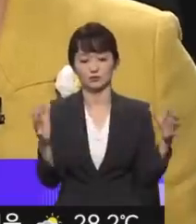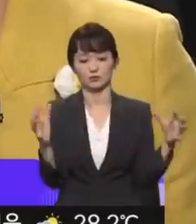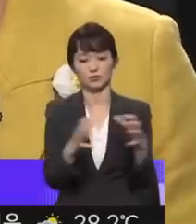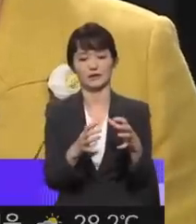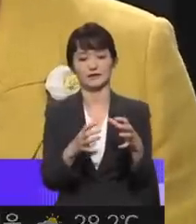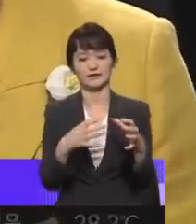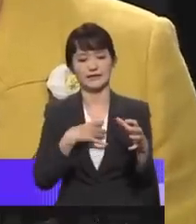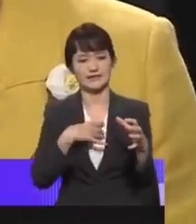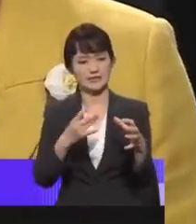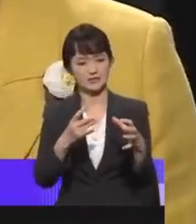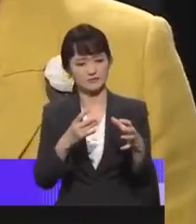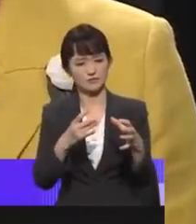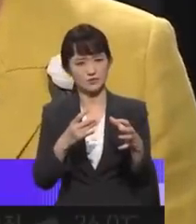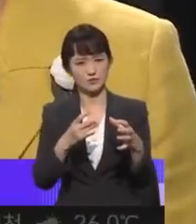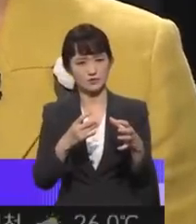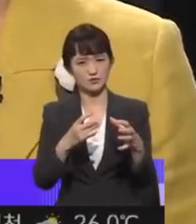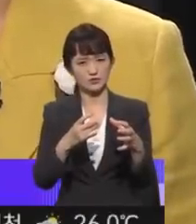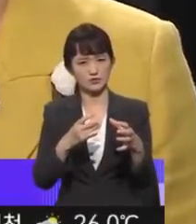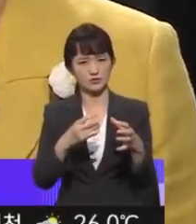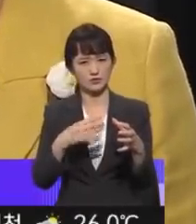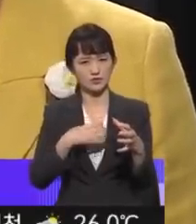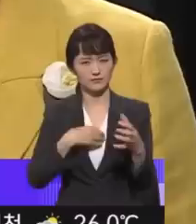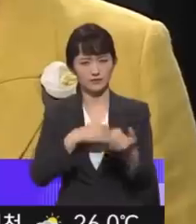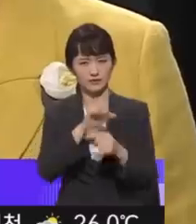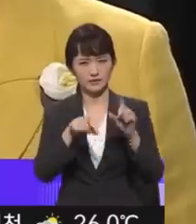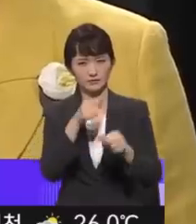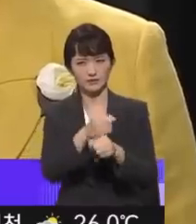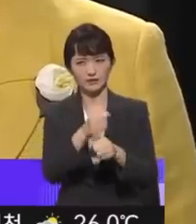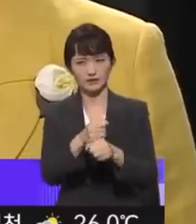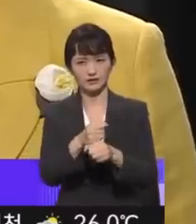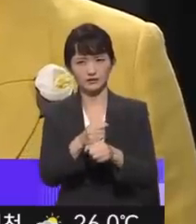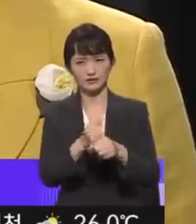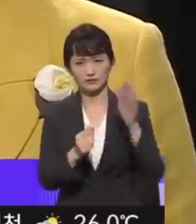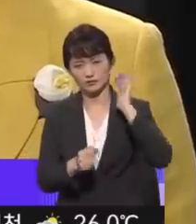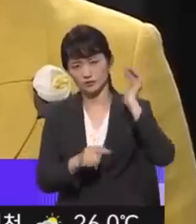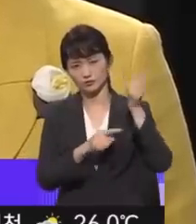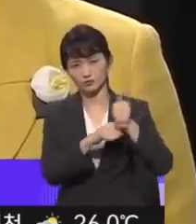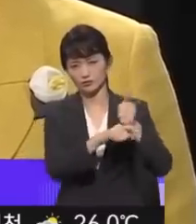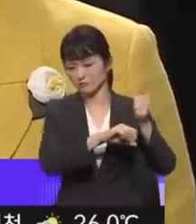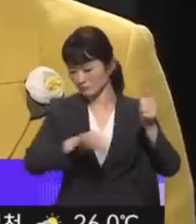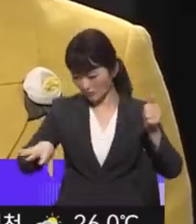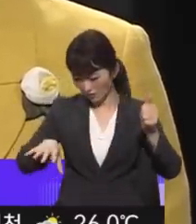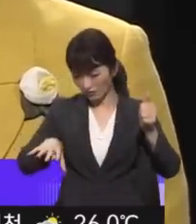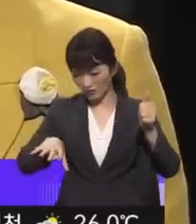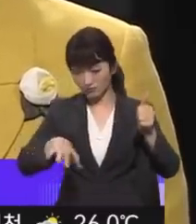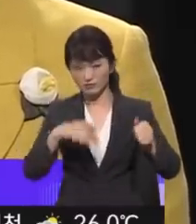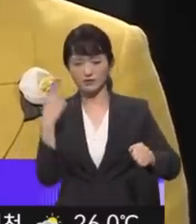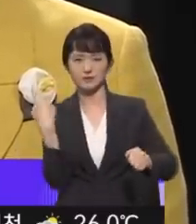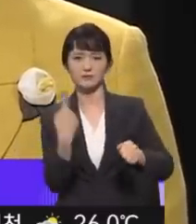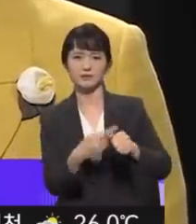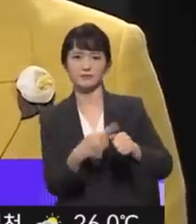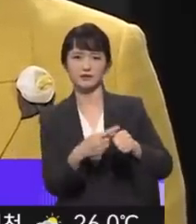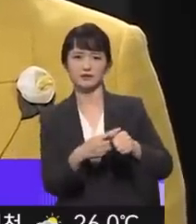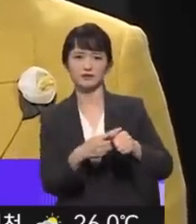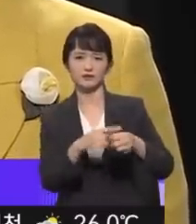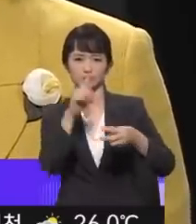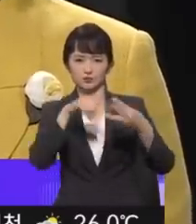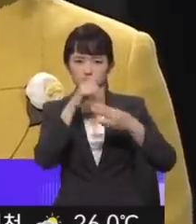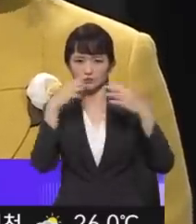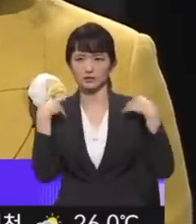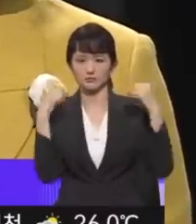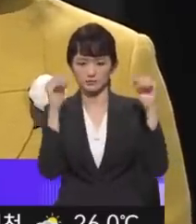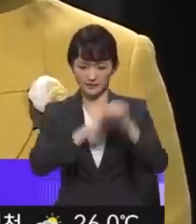상을 만들었다고 한다면 이 대통령의 뜻을 저버리고 대통령을 욕되게 한 거 아니니까 예수님이 좋은걸 망친 결과요 그러면 책임을 물어서